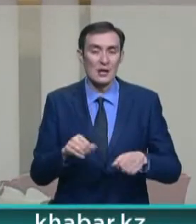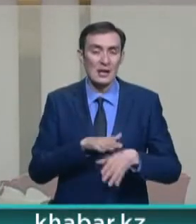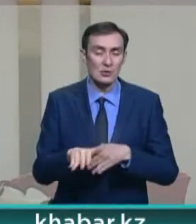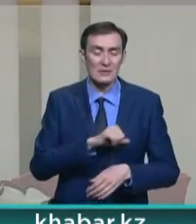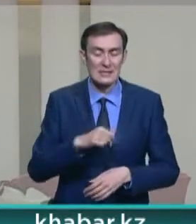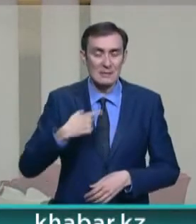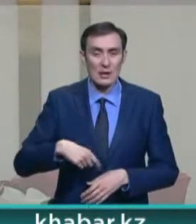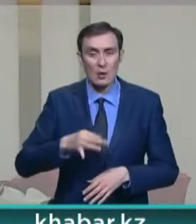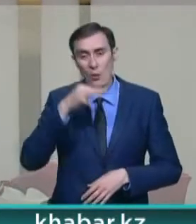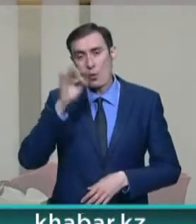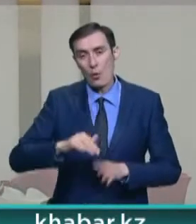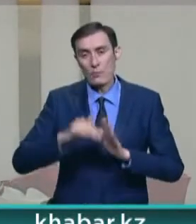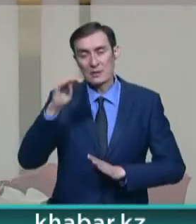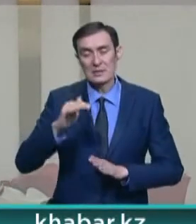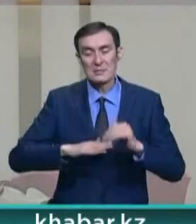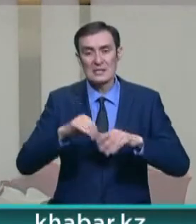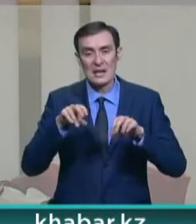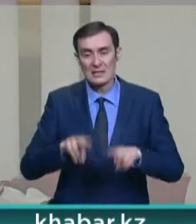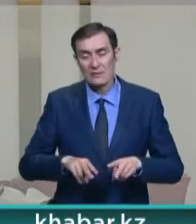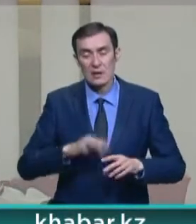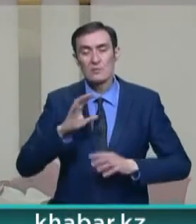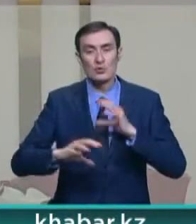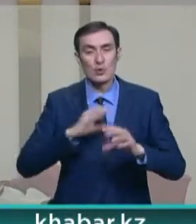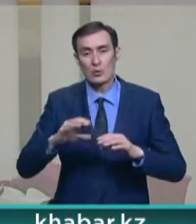как высококвалифицированных специалистов международного класса